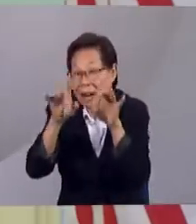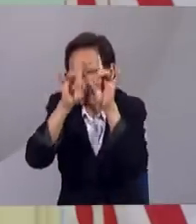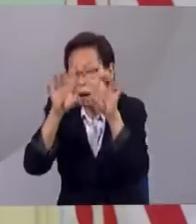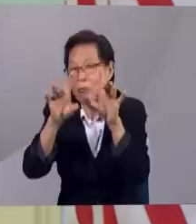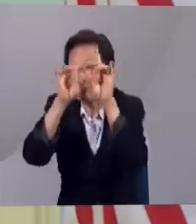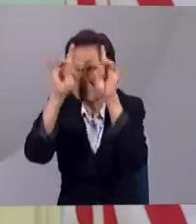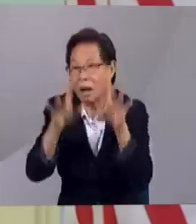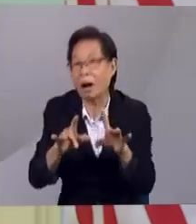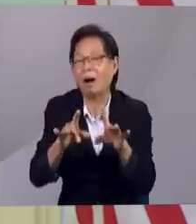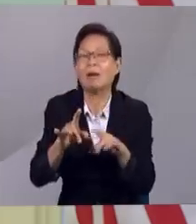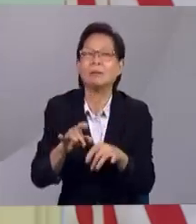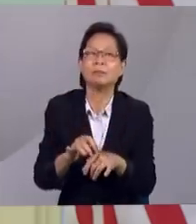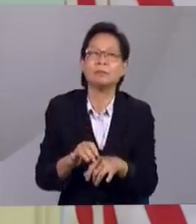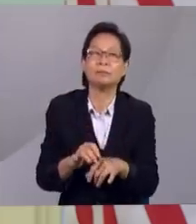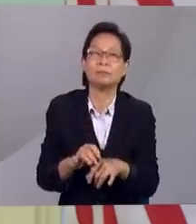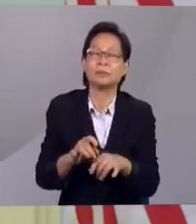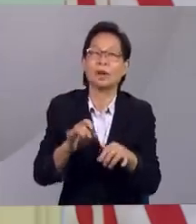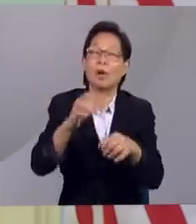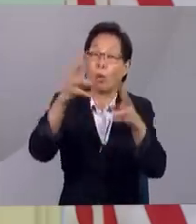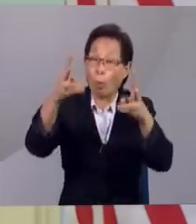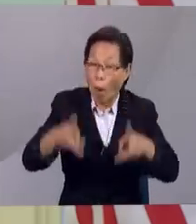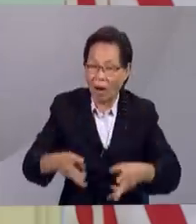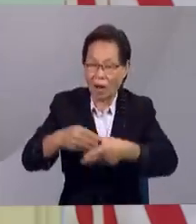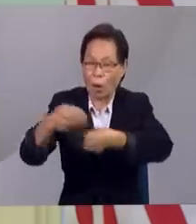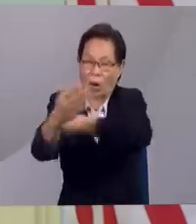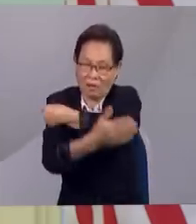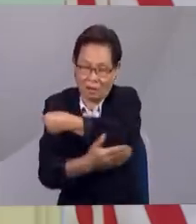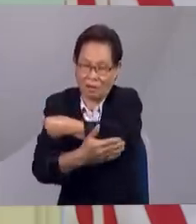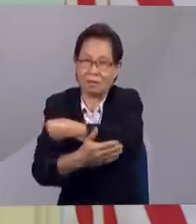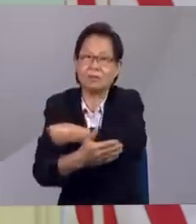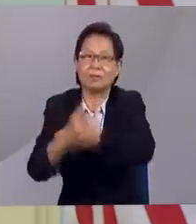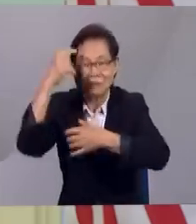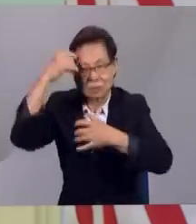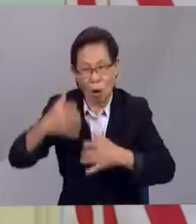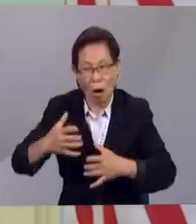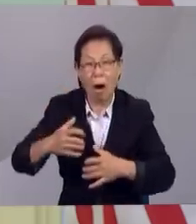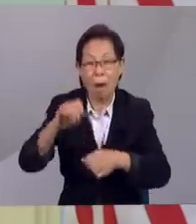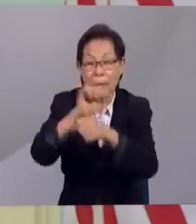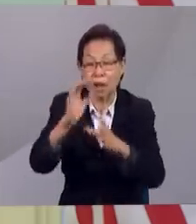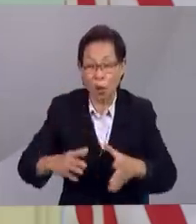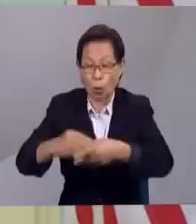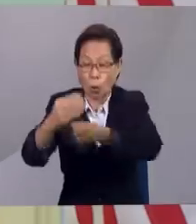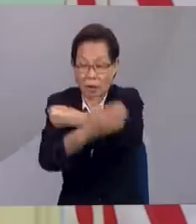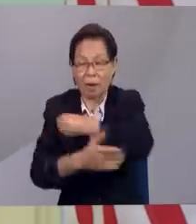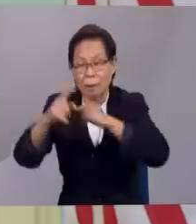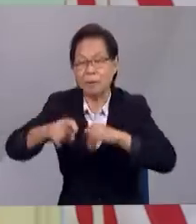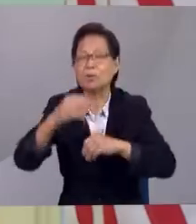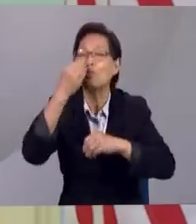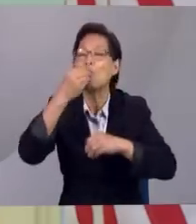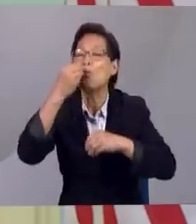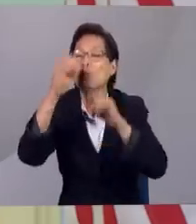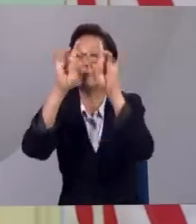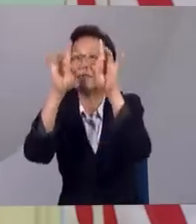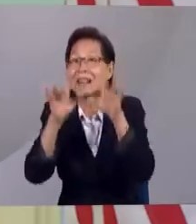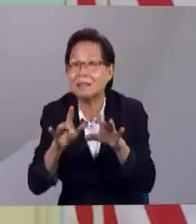saringan pekerja asing, warga asing. Itu keputusan kita dulu, mesti dibuat swab test.